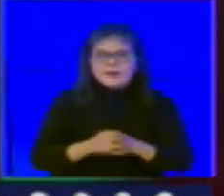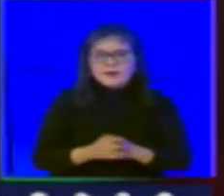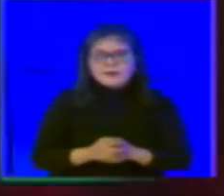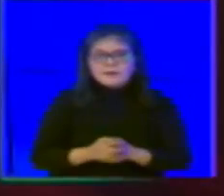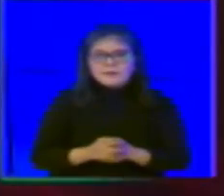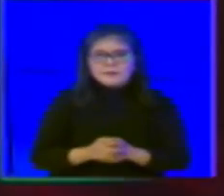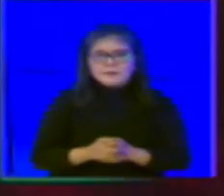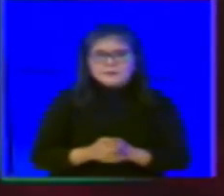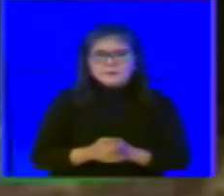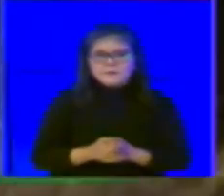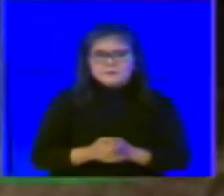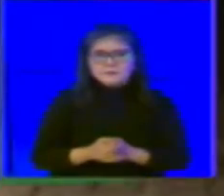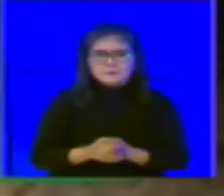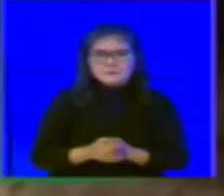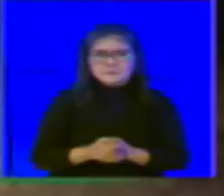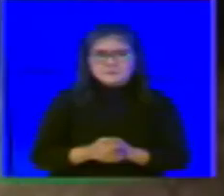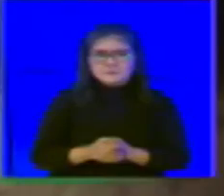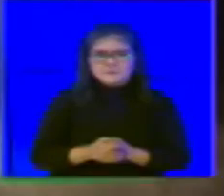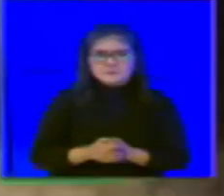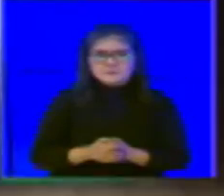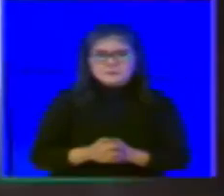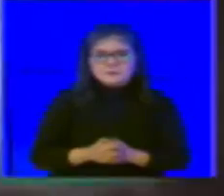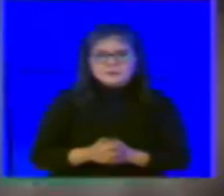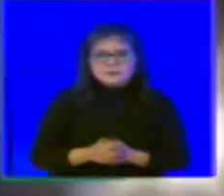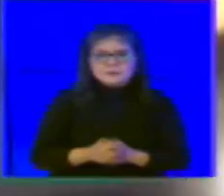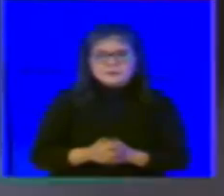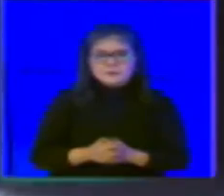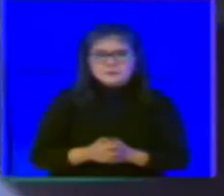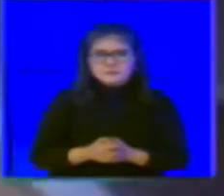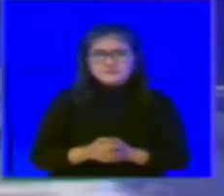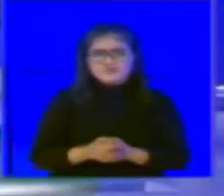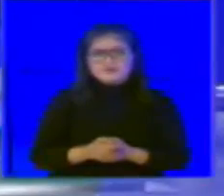Dari Makassar, Sulawesi Selatan, Muhammad Murboni melaporkan.